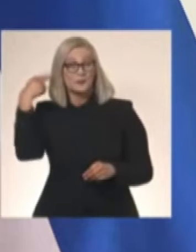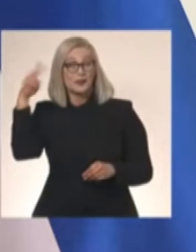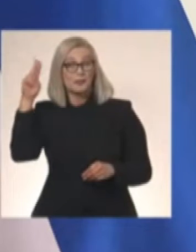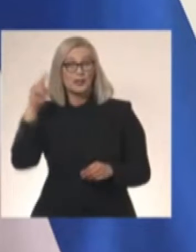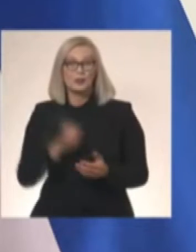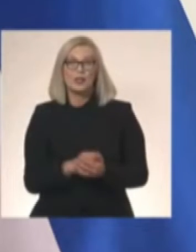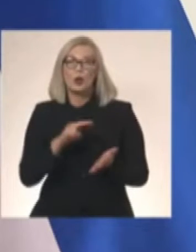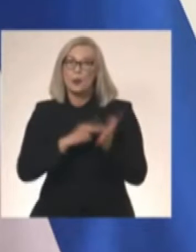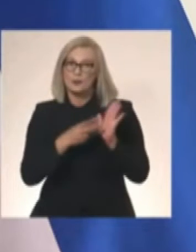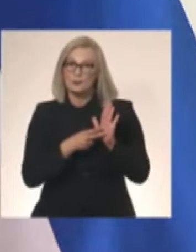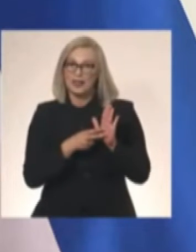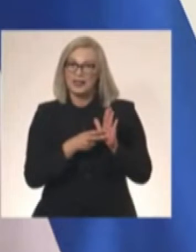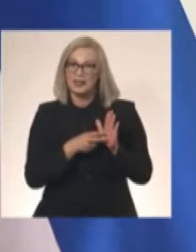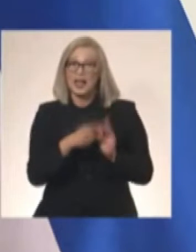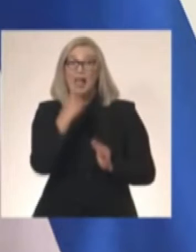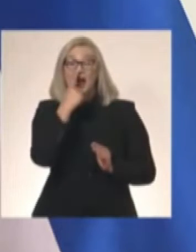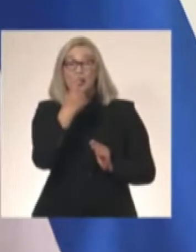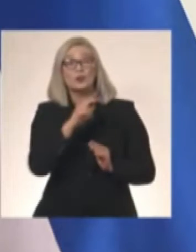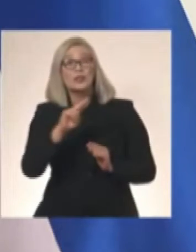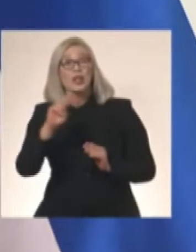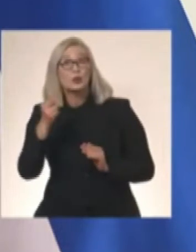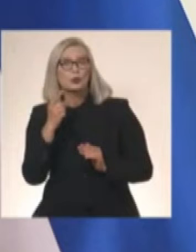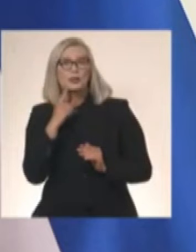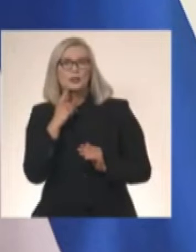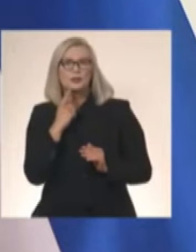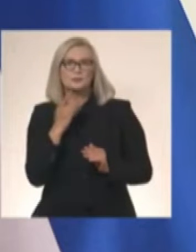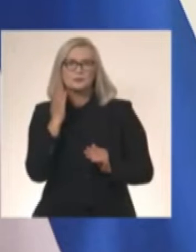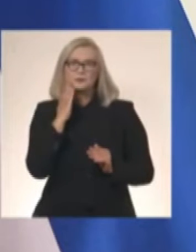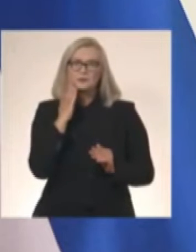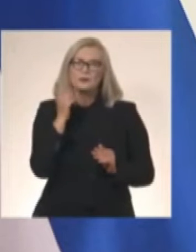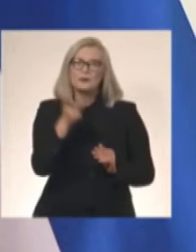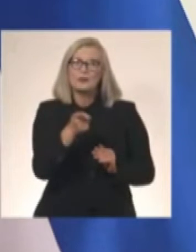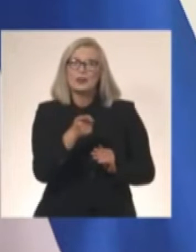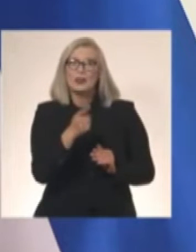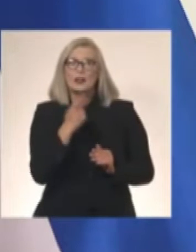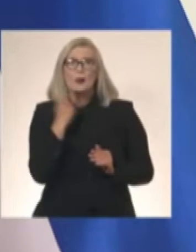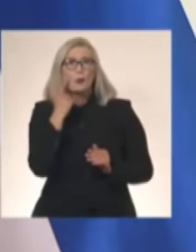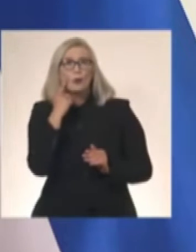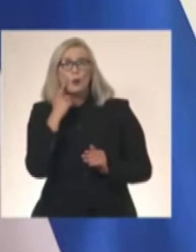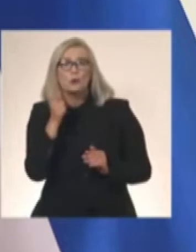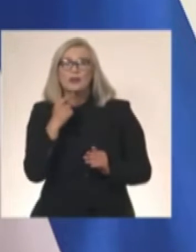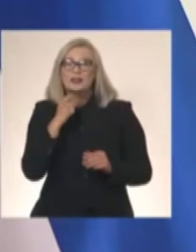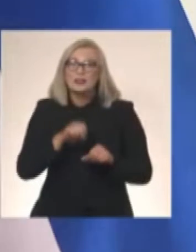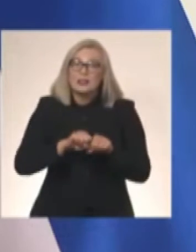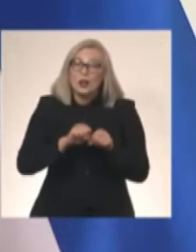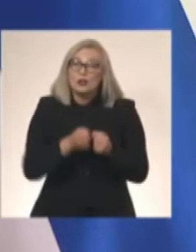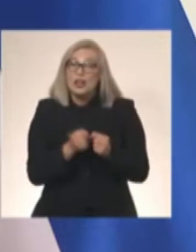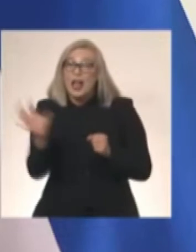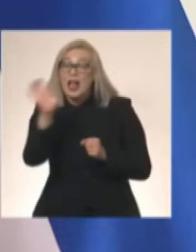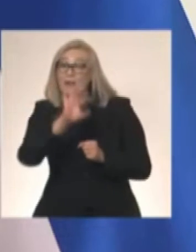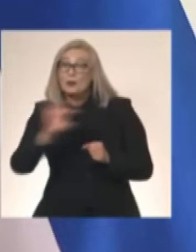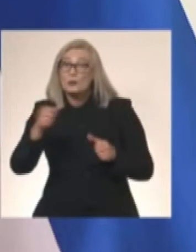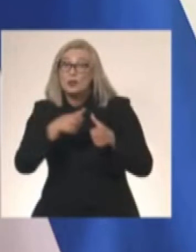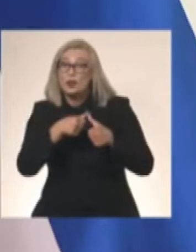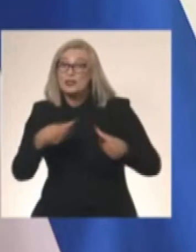që do të jetë shumë e rëndësishme për të gjithë ne. Kjo do të jetë shumë e rëndësishme dhe për marrëdhëniet bilaterale mes Finlandës dhe Maqedonisë së